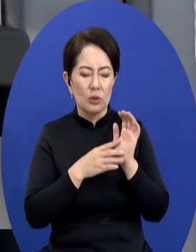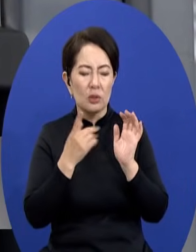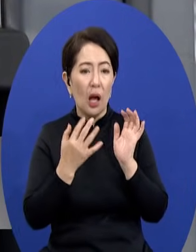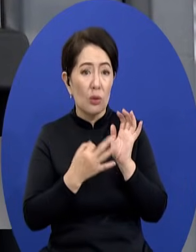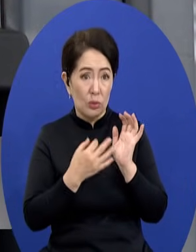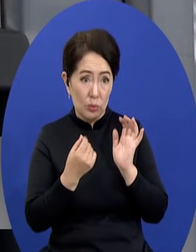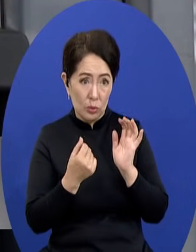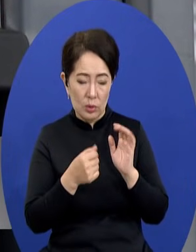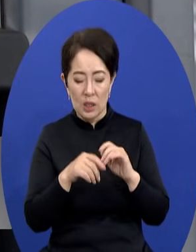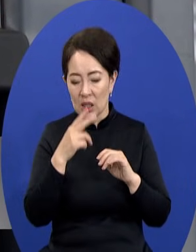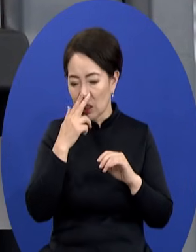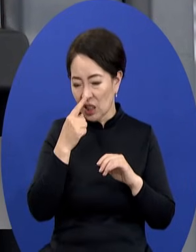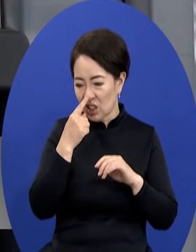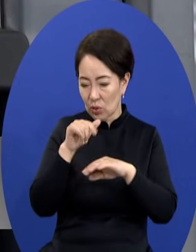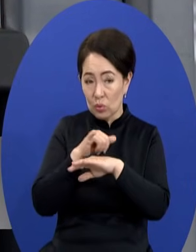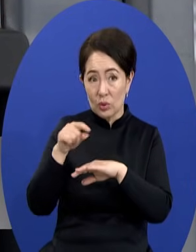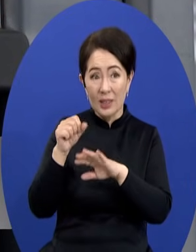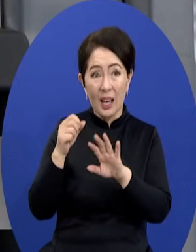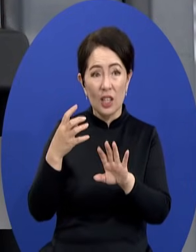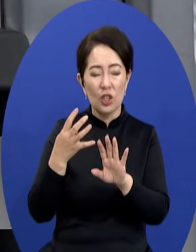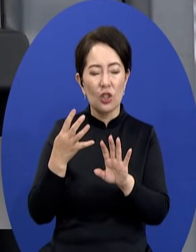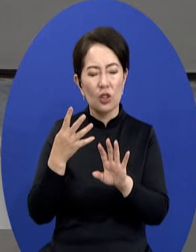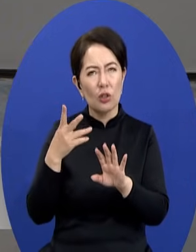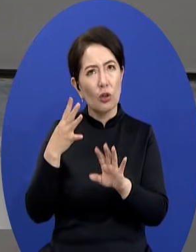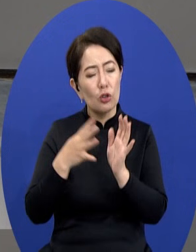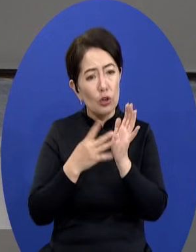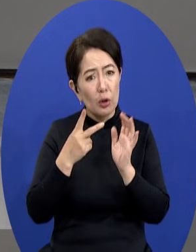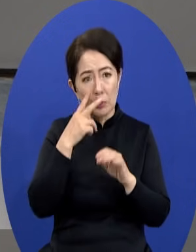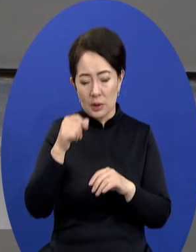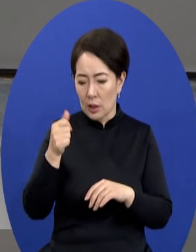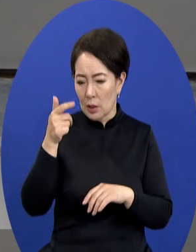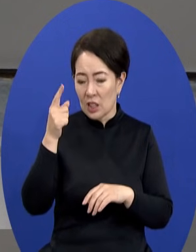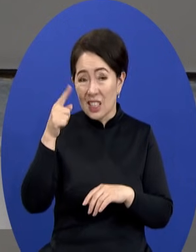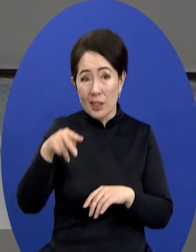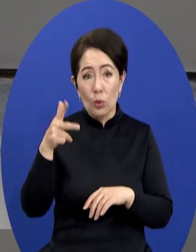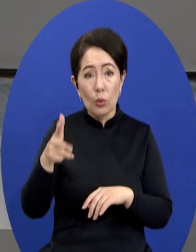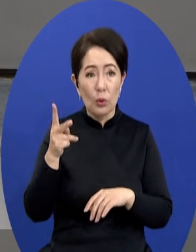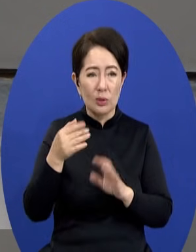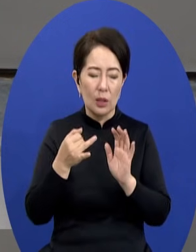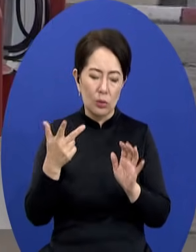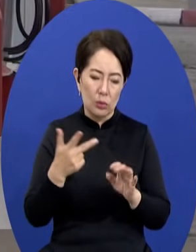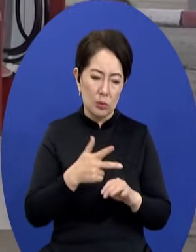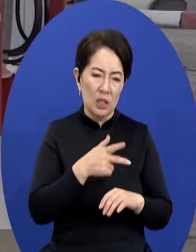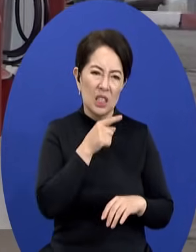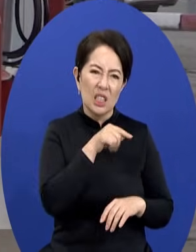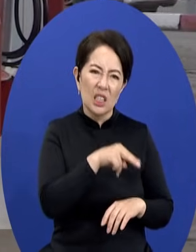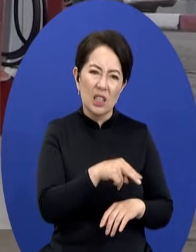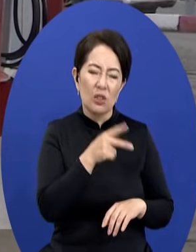1918 төгрөг. Бүгд найрамдах Хятад улсад АЕ-92 автобензиний литрийн үн 3274 төгрөг, дизель түлшний үн литр